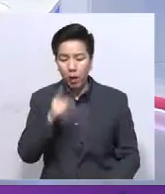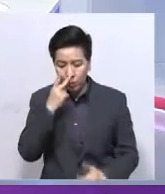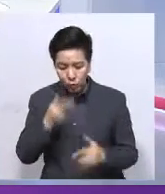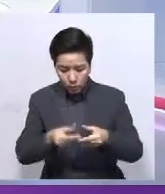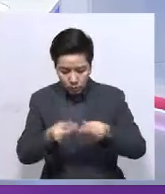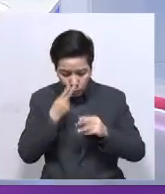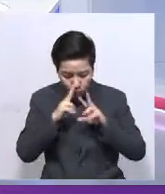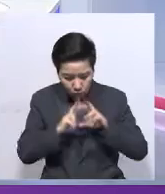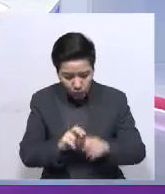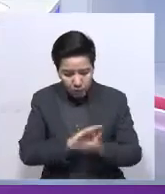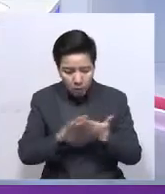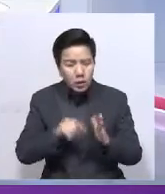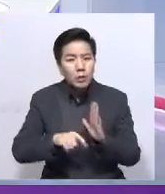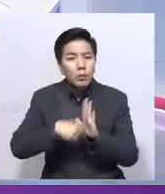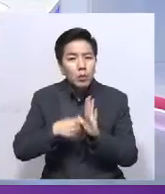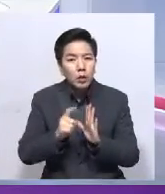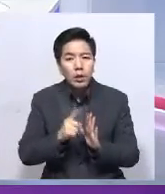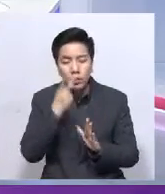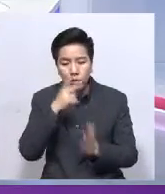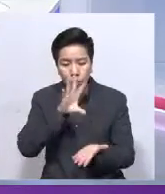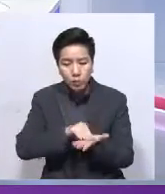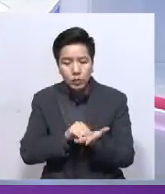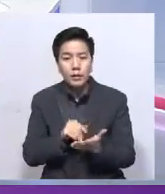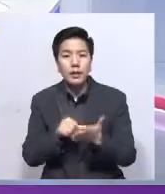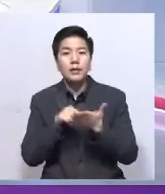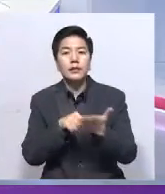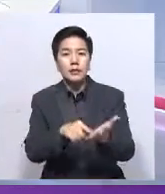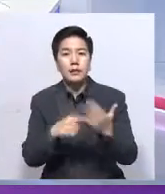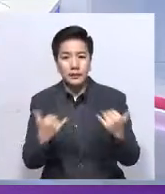แล้วนะครับว่าที่มาเนี่ยมันเป็นอย่างไรแล้วก็มีการแจ้งข้อกล่าวหาไปนะครับ